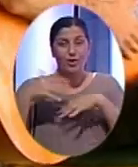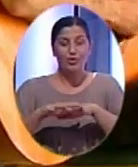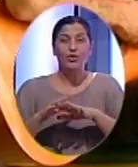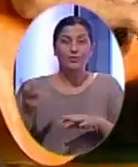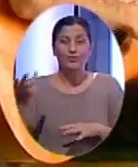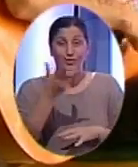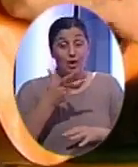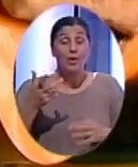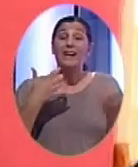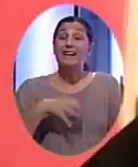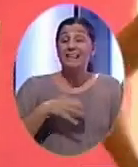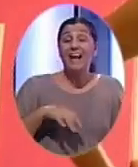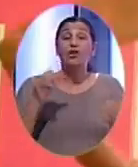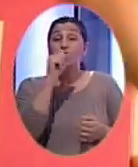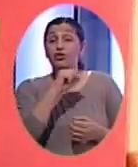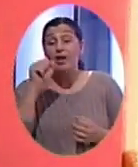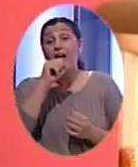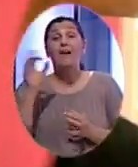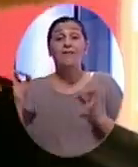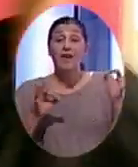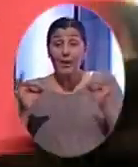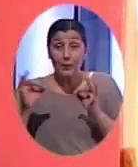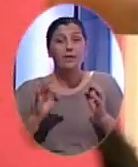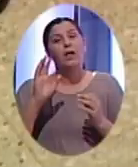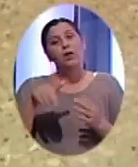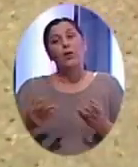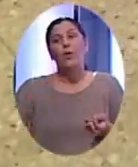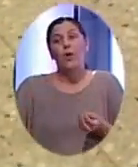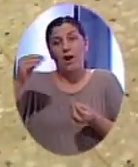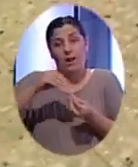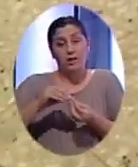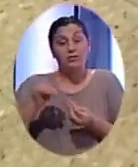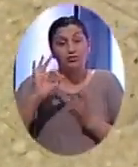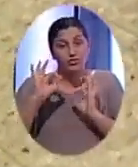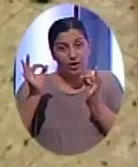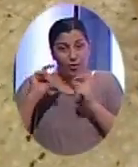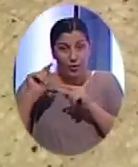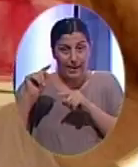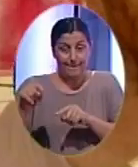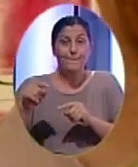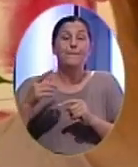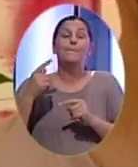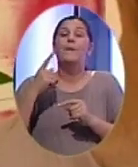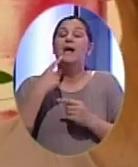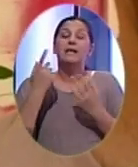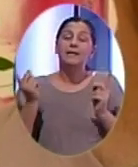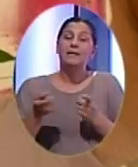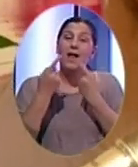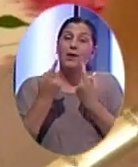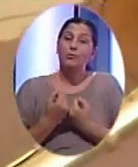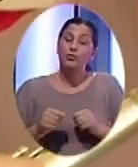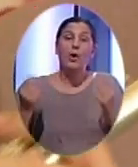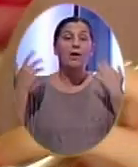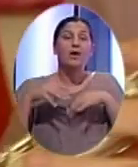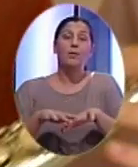מהשילוש הקדוש, גיטרה, שירה וריקוד, את הכלים האחרים שיוצרים צליל ייחודי להם, בלי מקצבים נוקשים, צליל משוחרר יותר, הרמוני